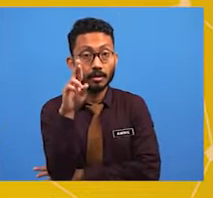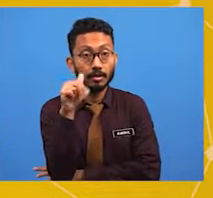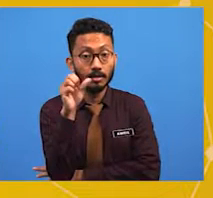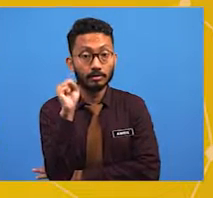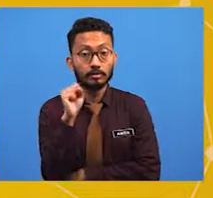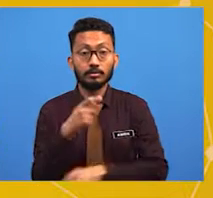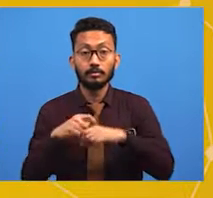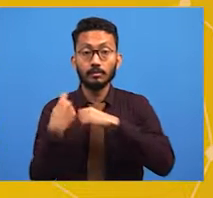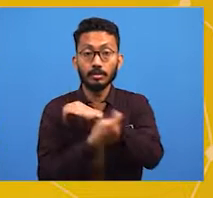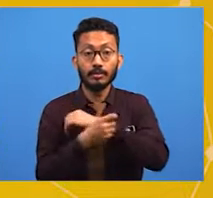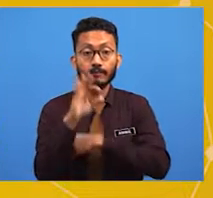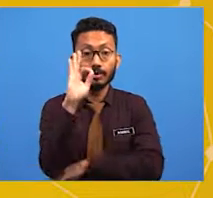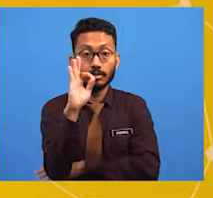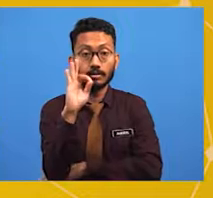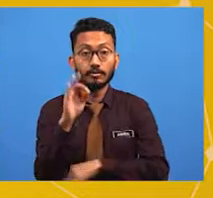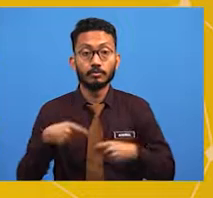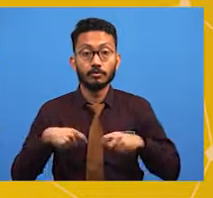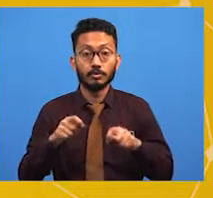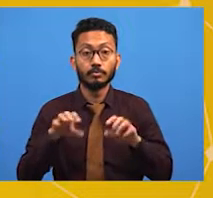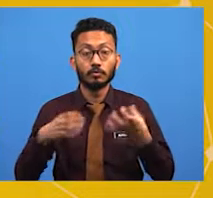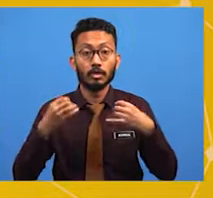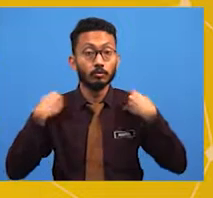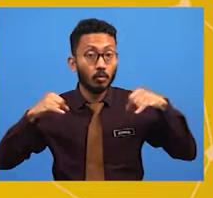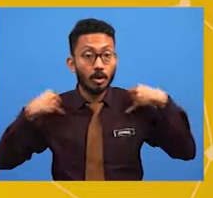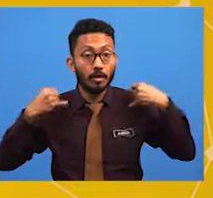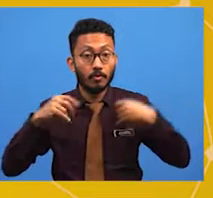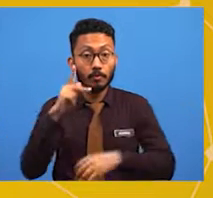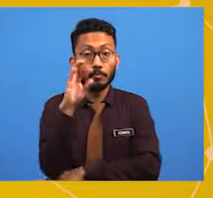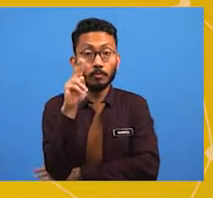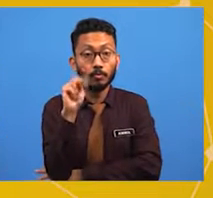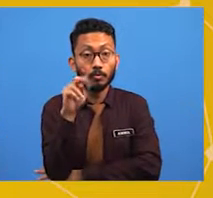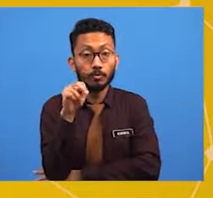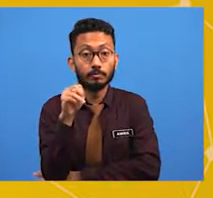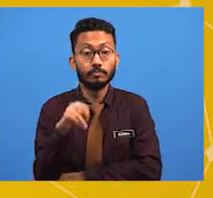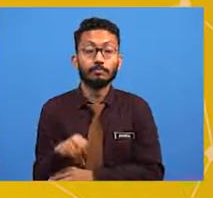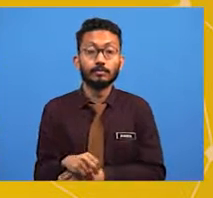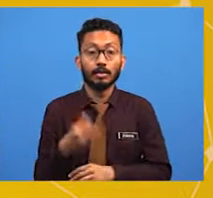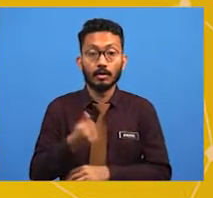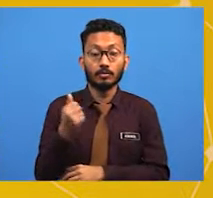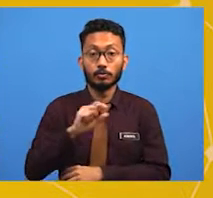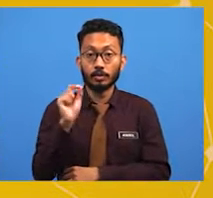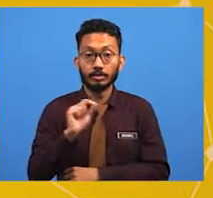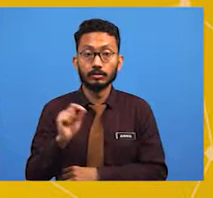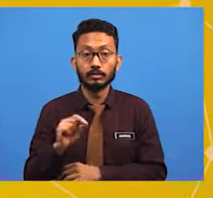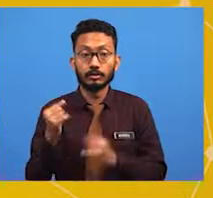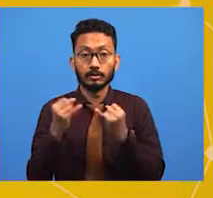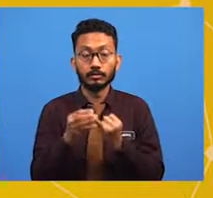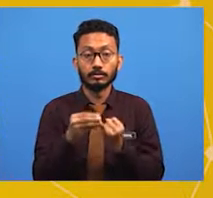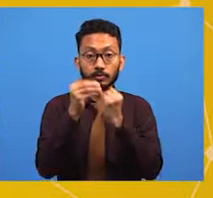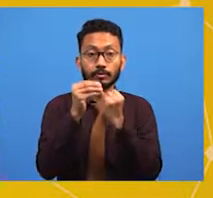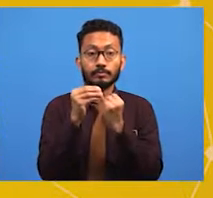membuat jualan promosi set alat tulis istimewa iaitu diskaun